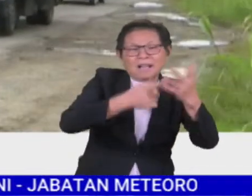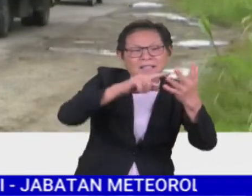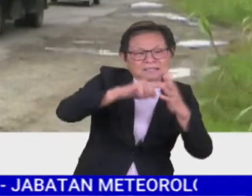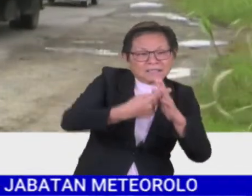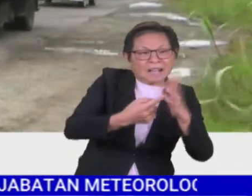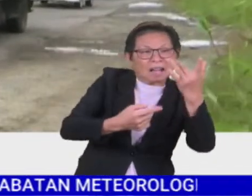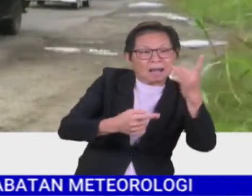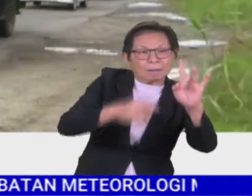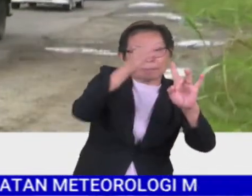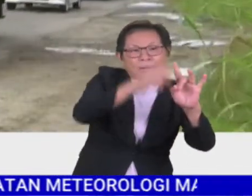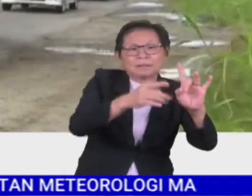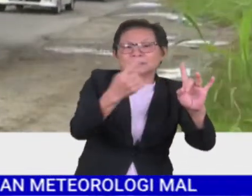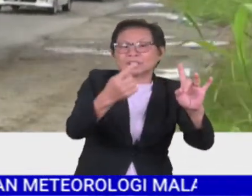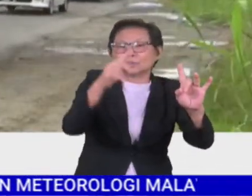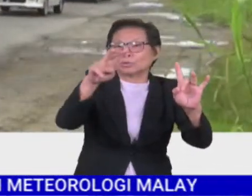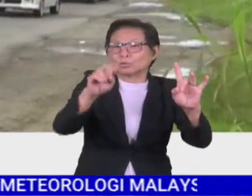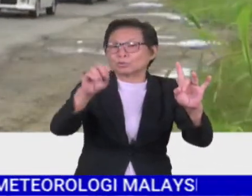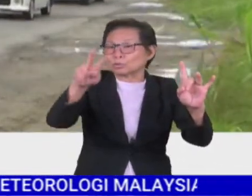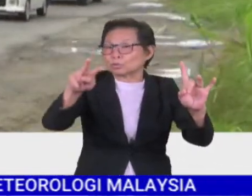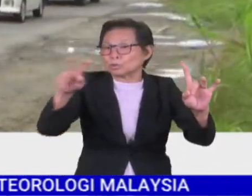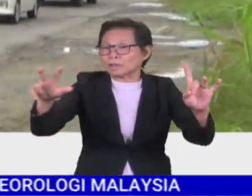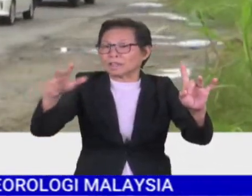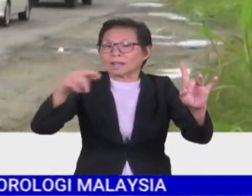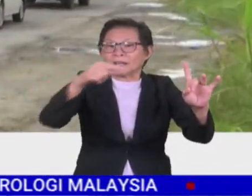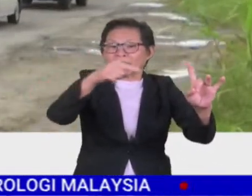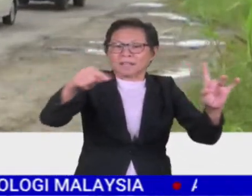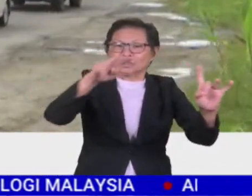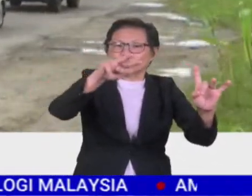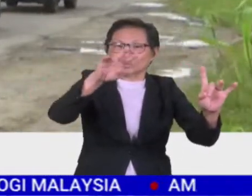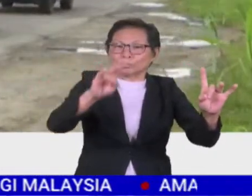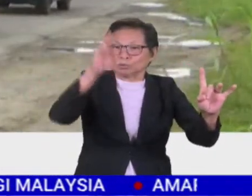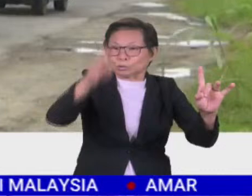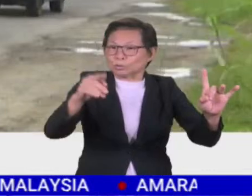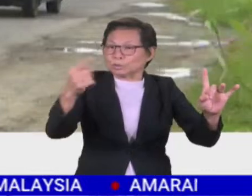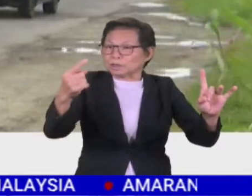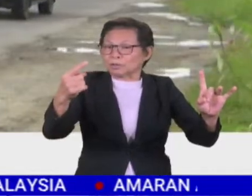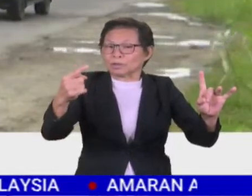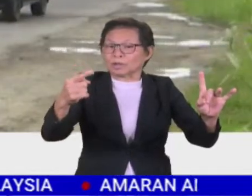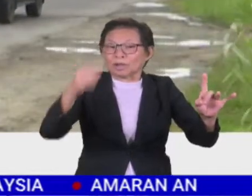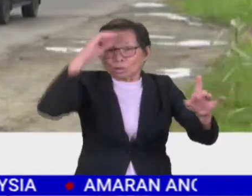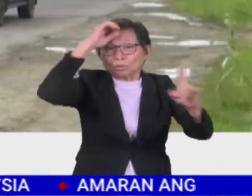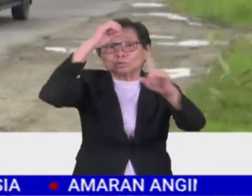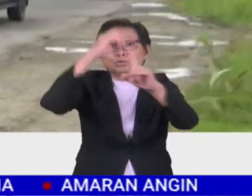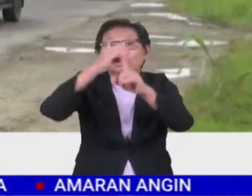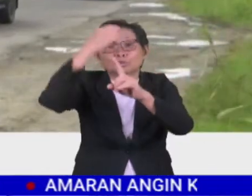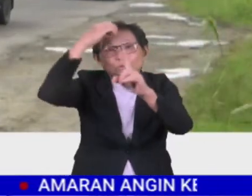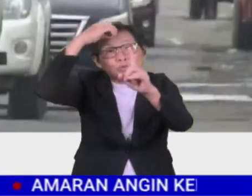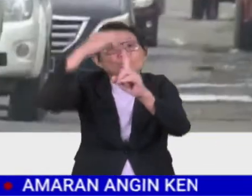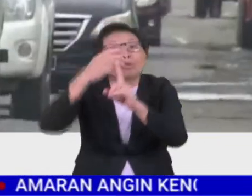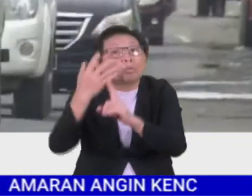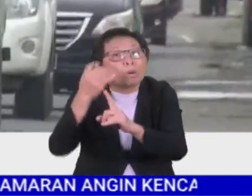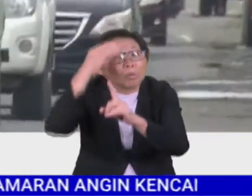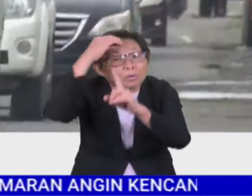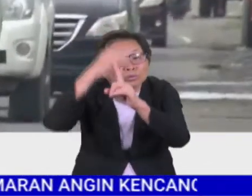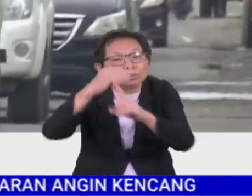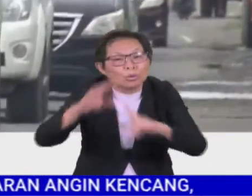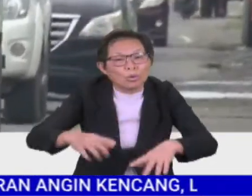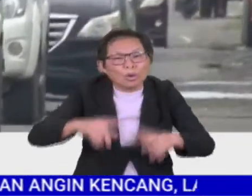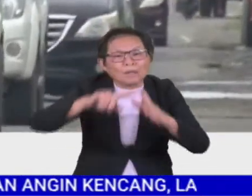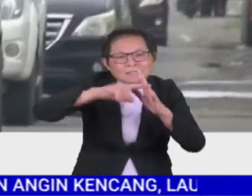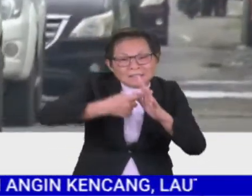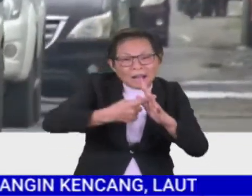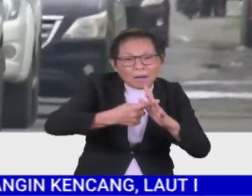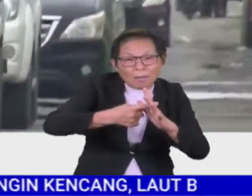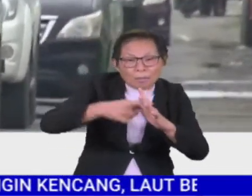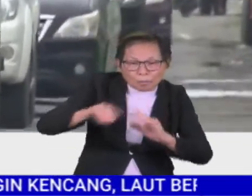dari bulan Januari 2023 hingga 27 hari bulan Januari ini bertujuan untuk akan